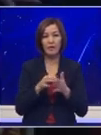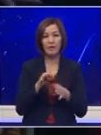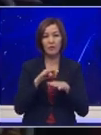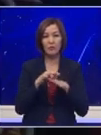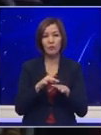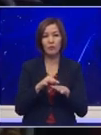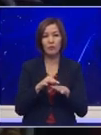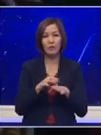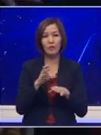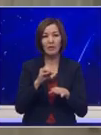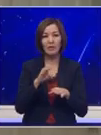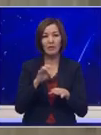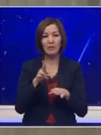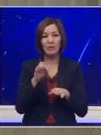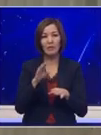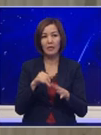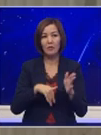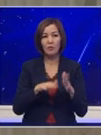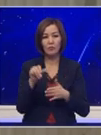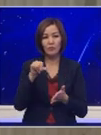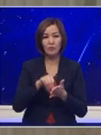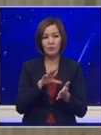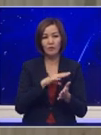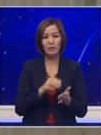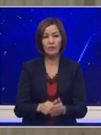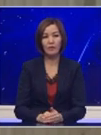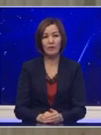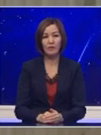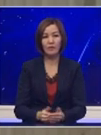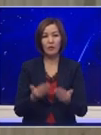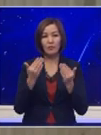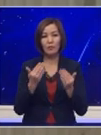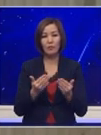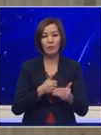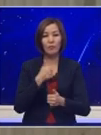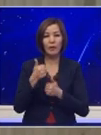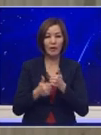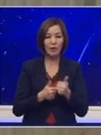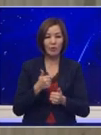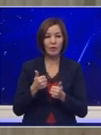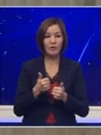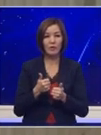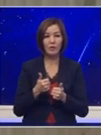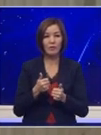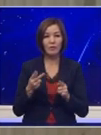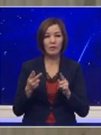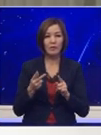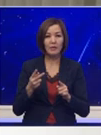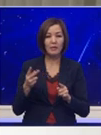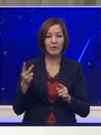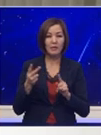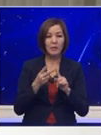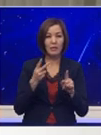Есенгелді Рызаға ешкім тең келмеді. Бүгінгі Мұратхан Егінбаев ағамыздың екінші республикалық